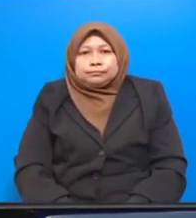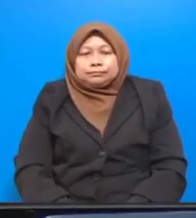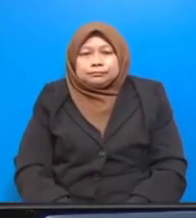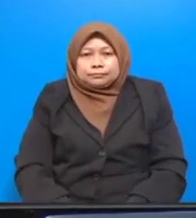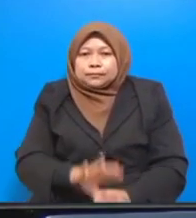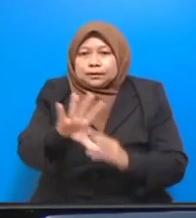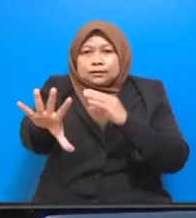hancur oleh